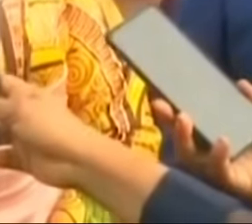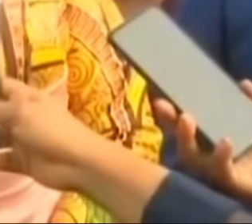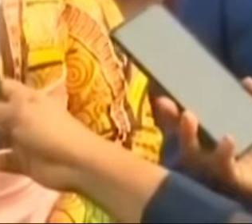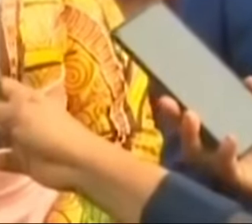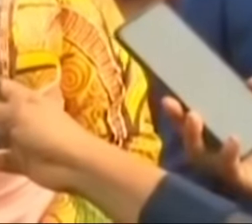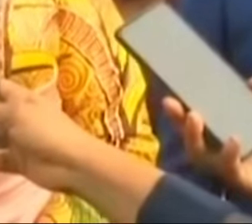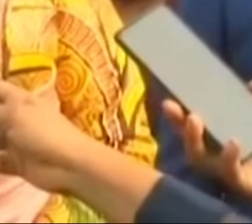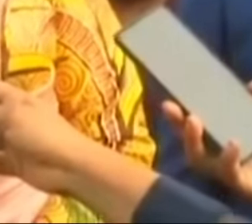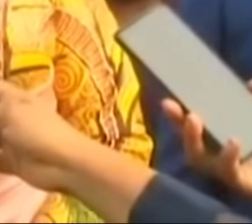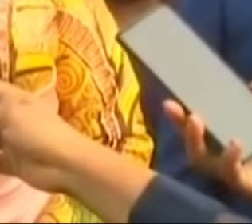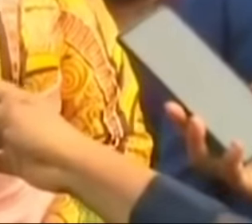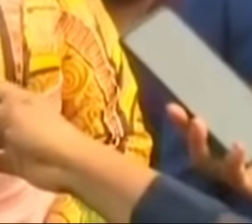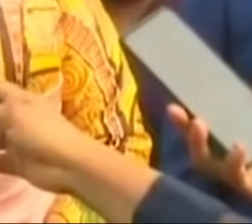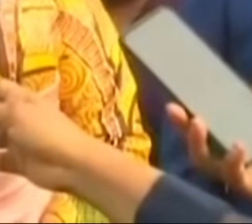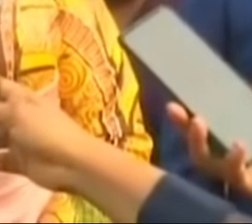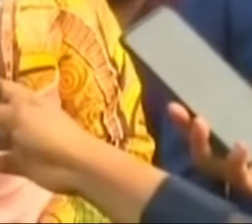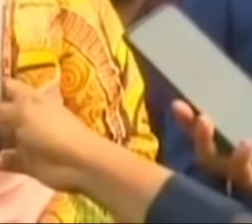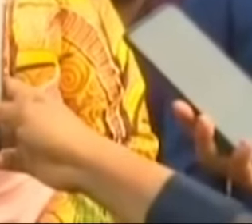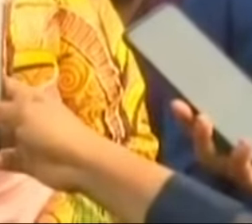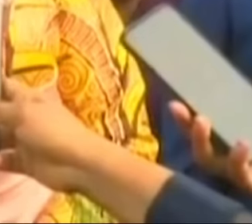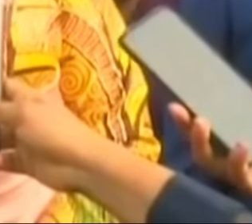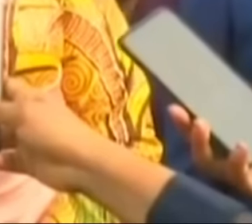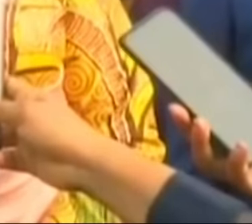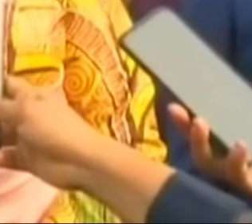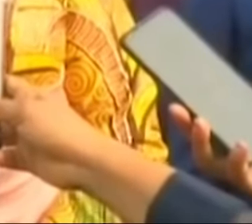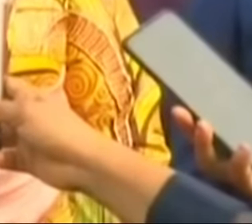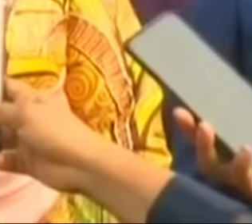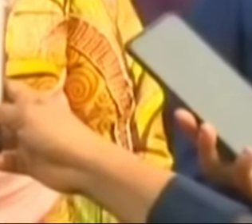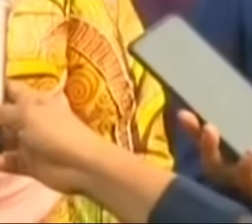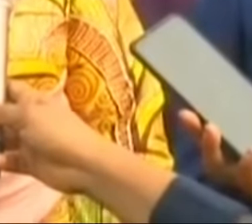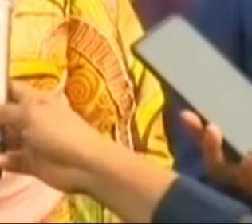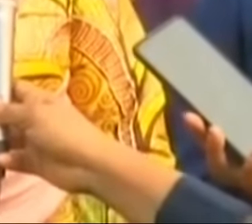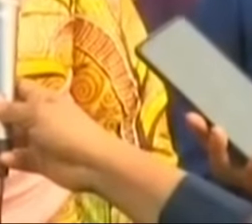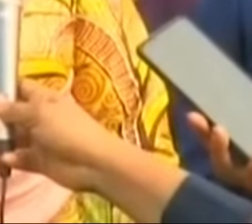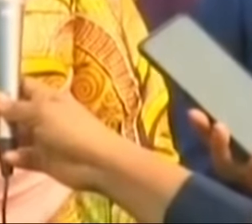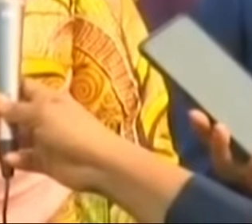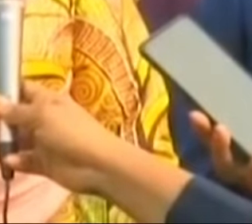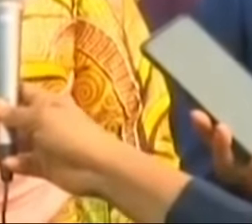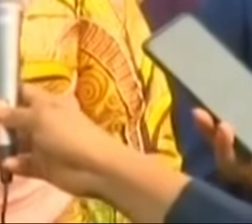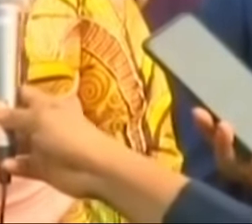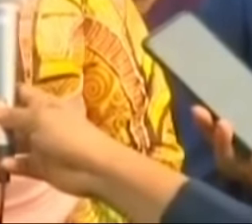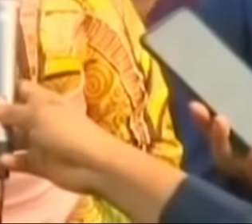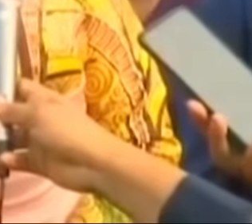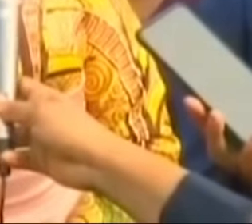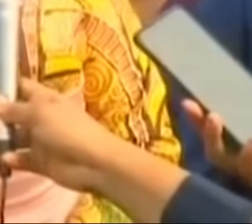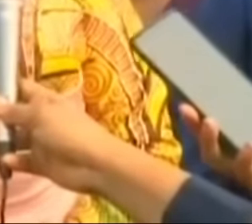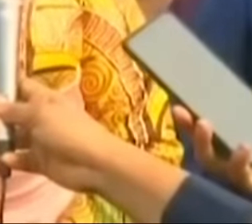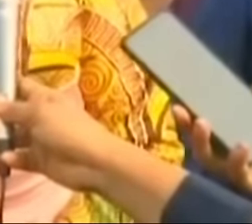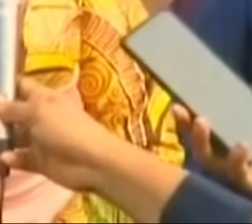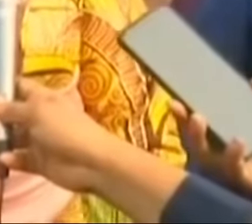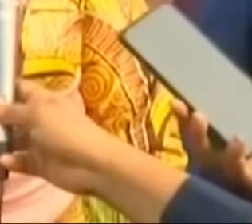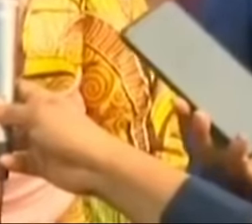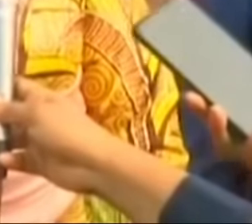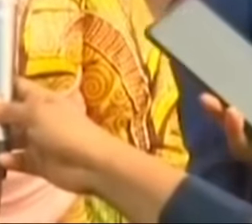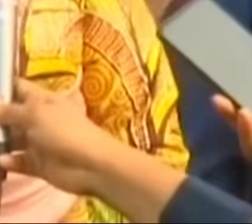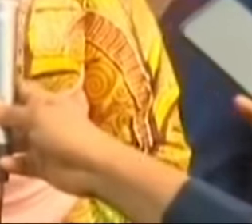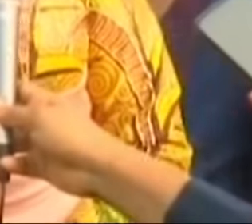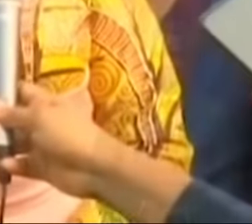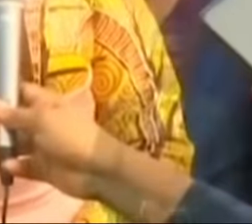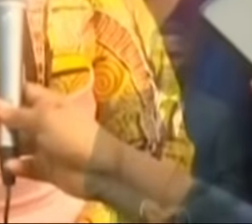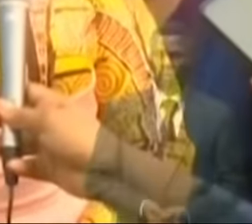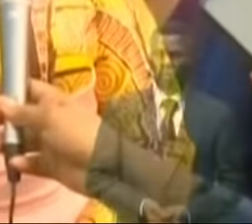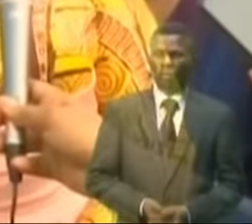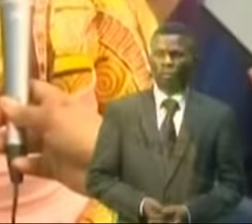communautés utilisent le bois comme source d'énergie domestique. Donc ce bois qui est exploité dans les forêts naturelles est une grande cause